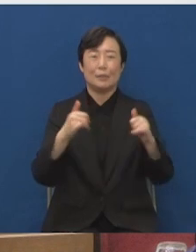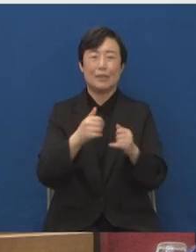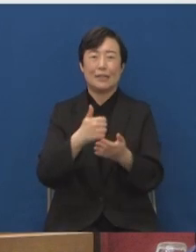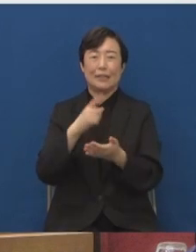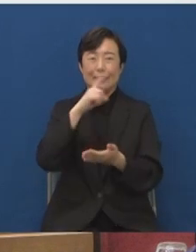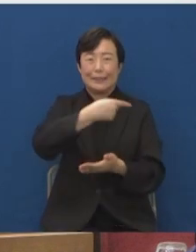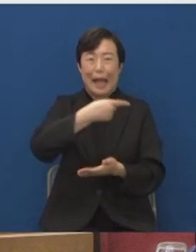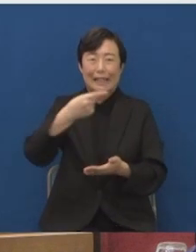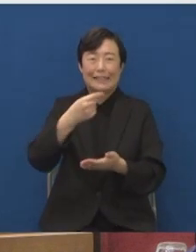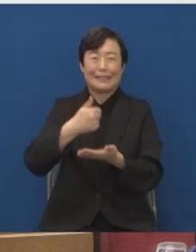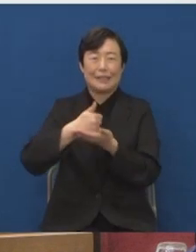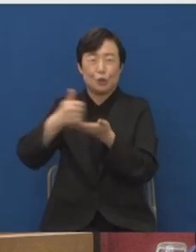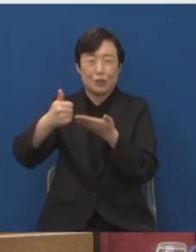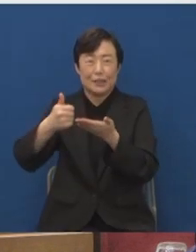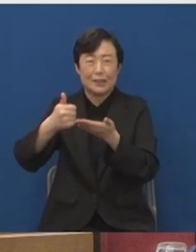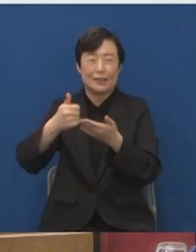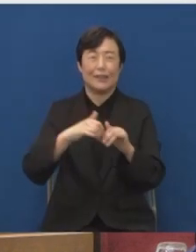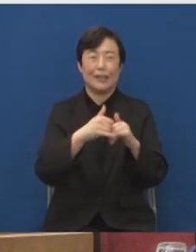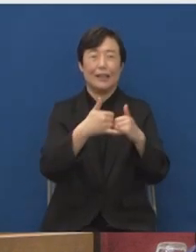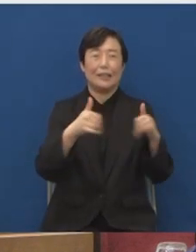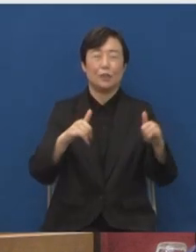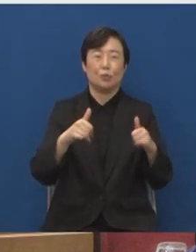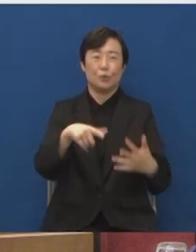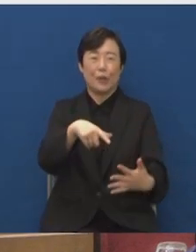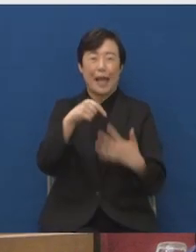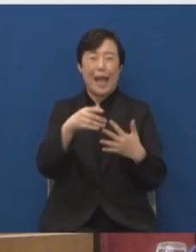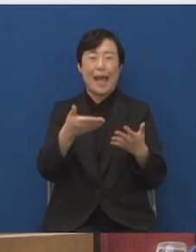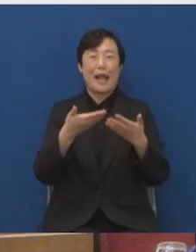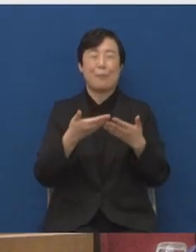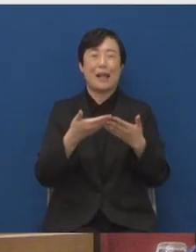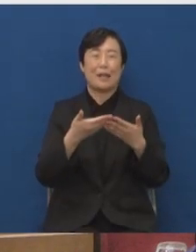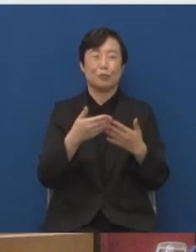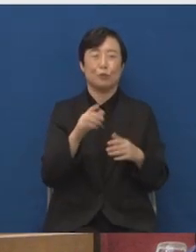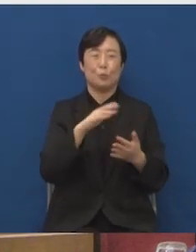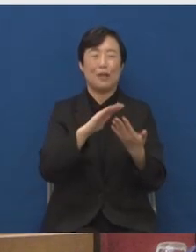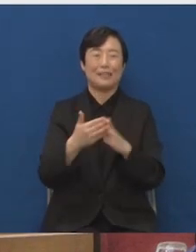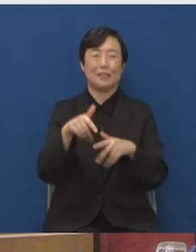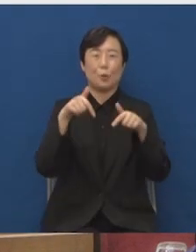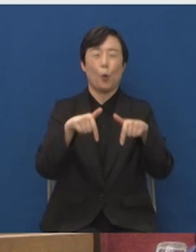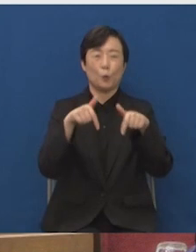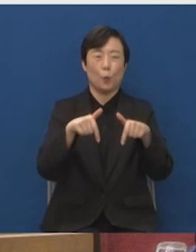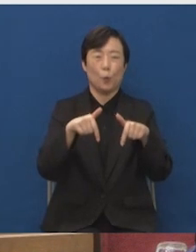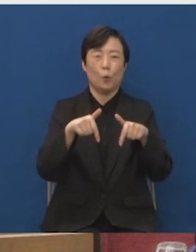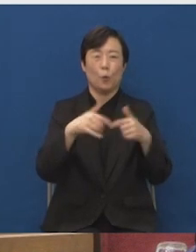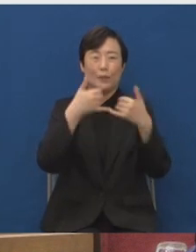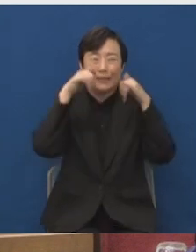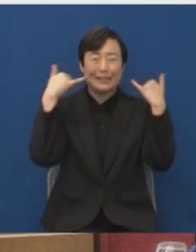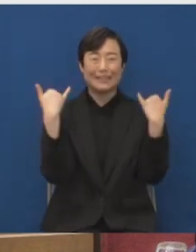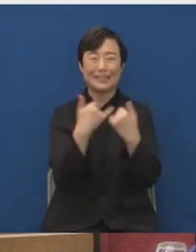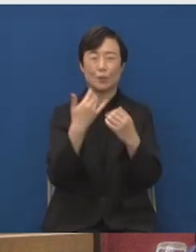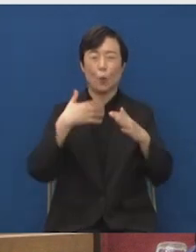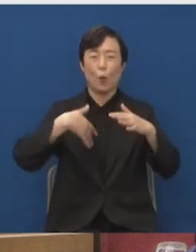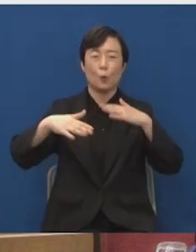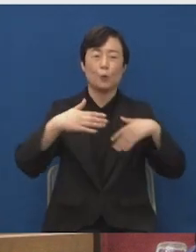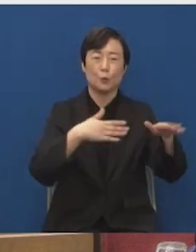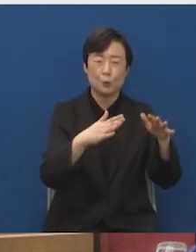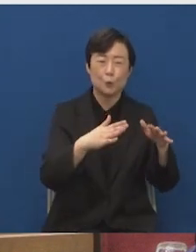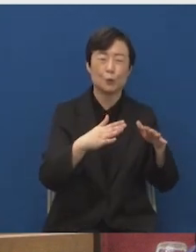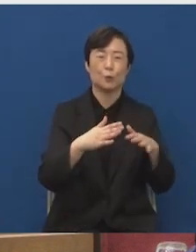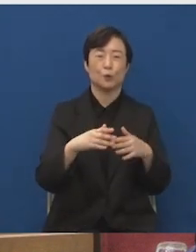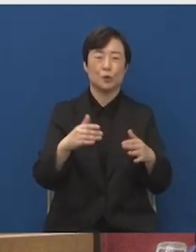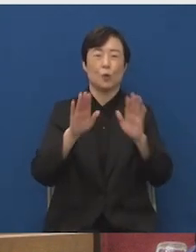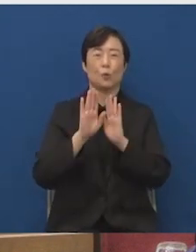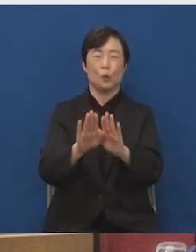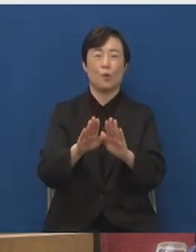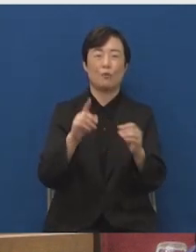人々から選ばれる町京都についてでございます。喫緊の課題である人口流出、特に若者の流出を抑制していくため、子ども、